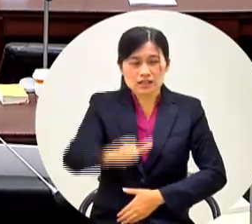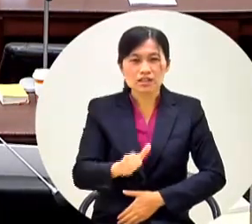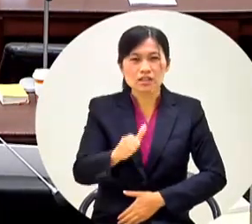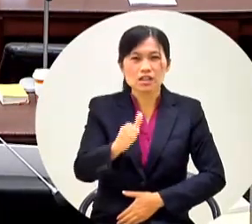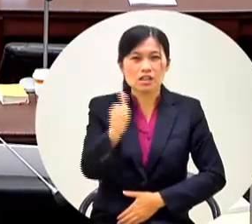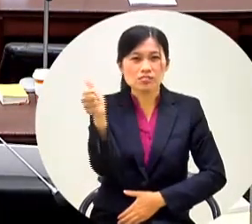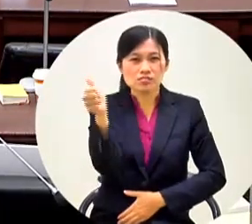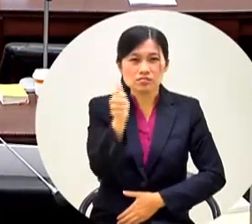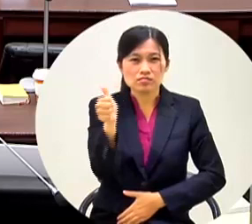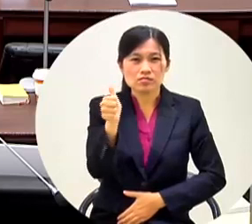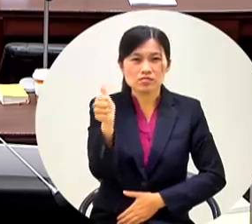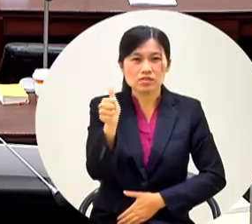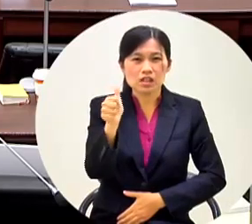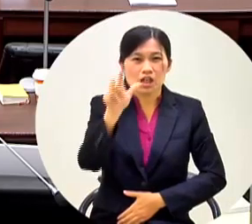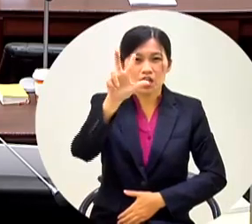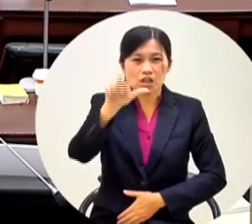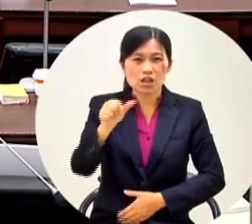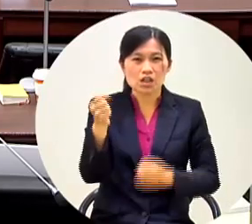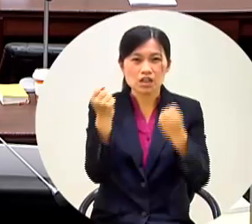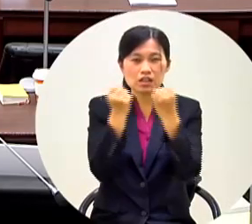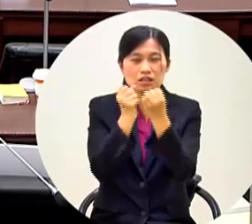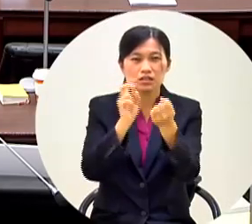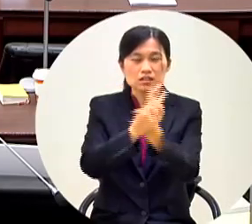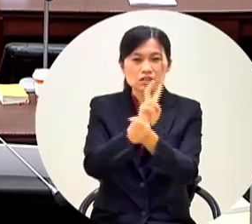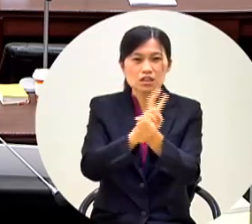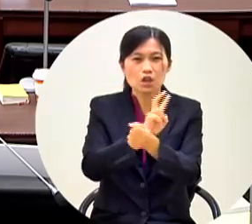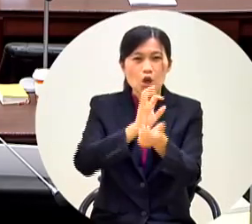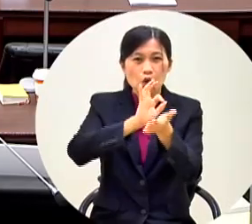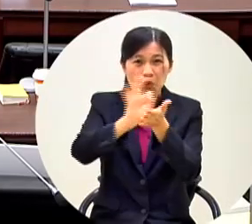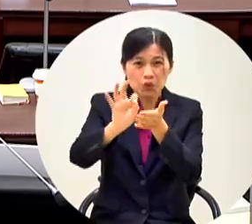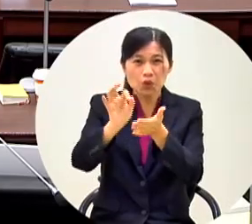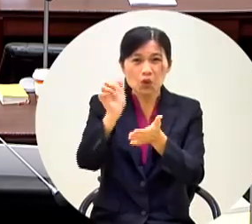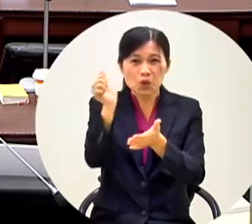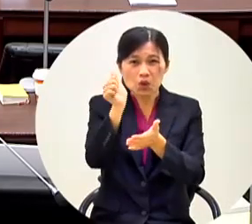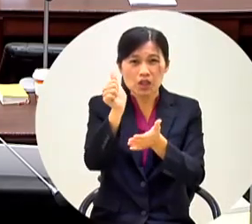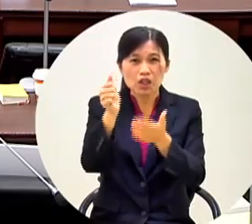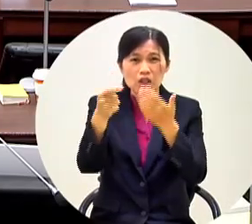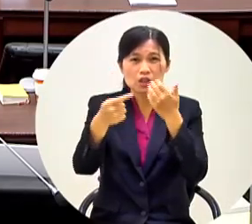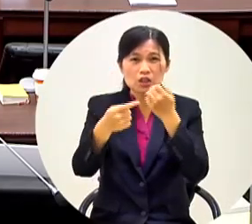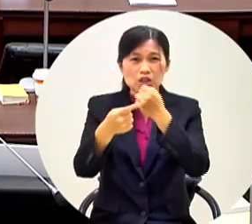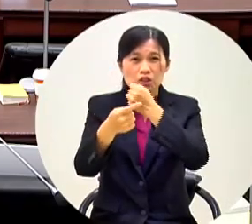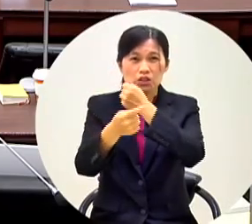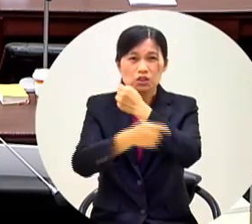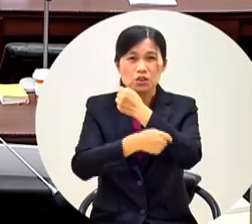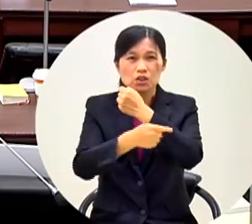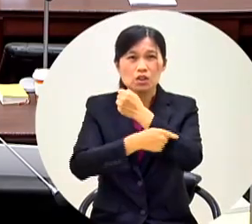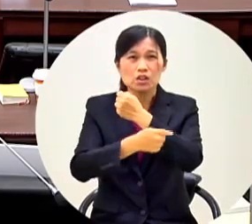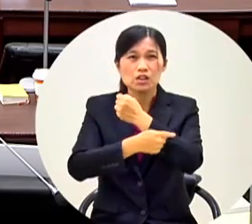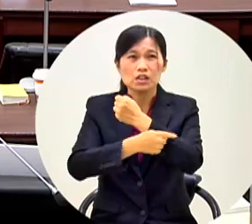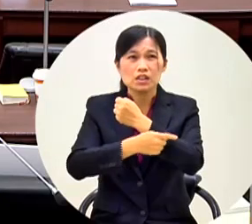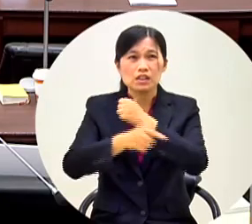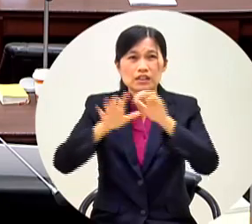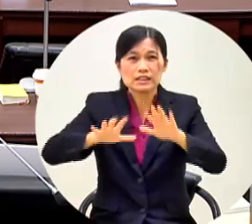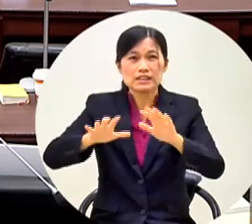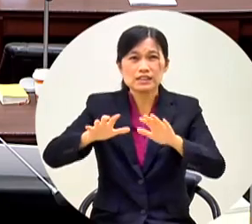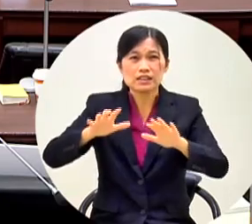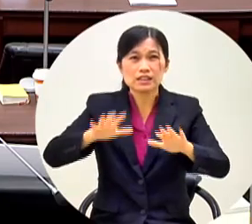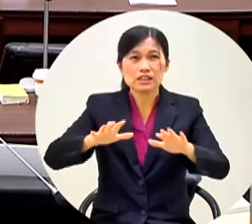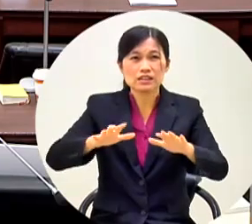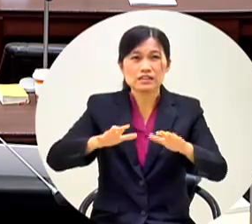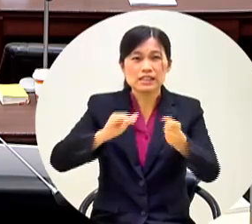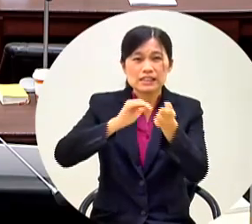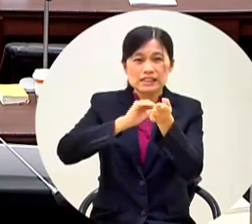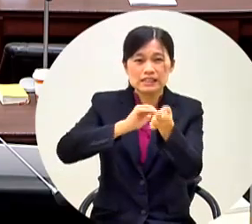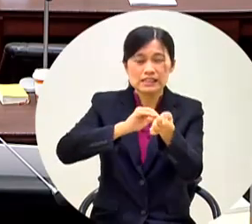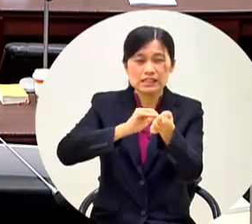刘德林，用他的手背。扣住现在正在医院疗养脑震荡的林婉容